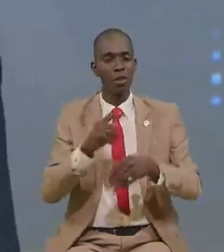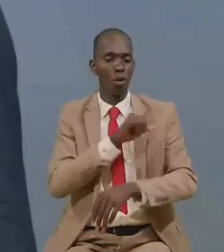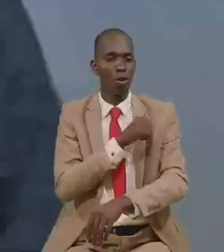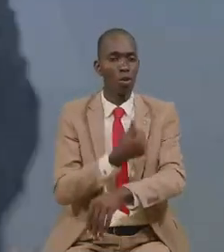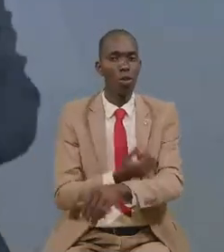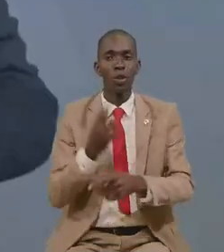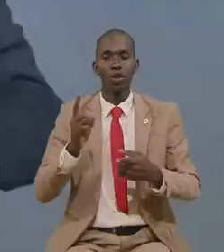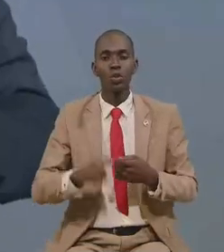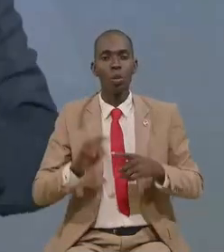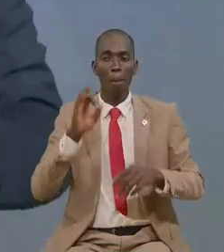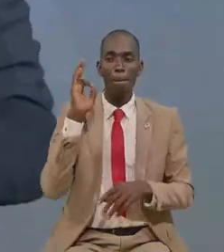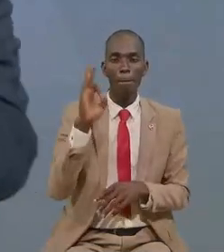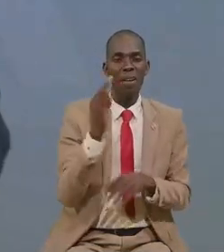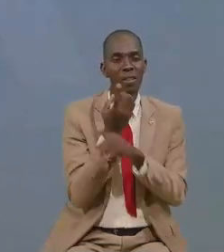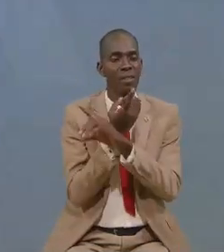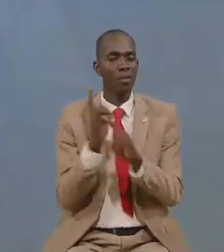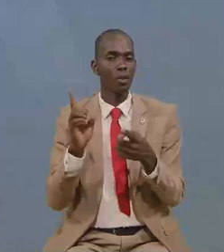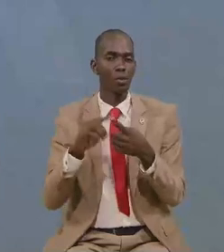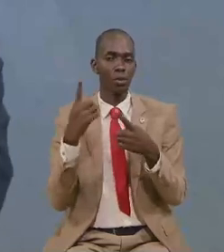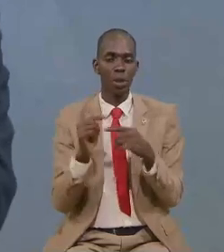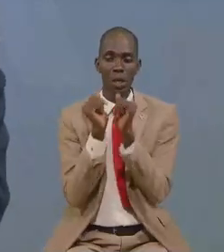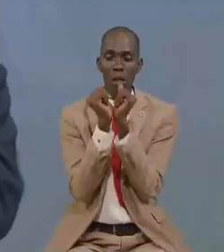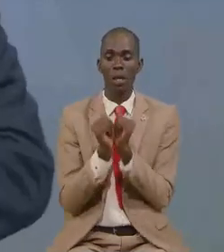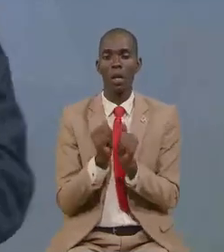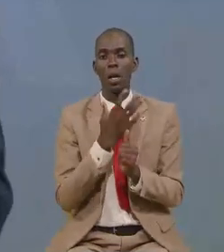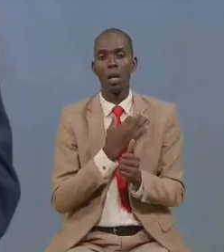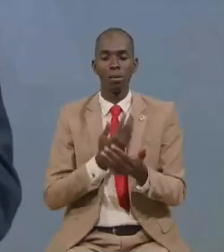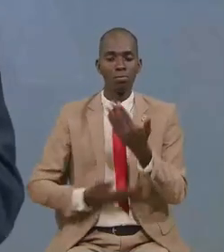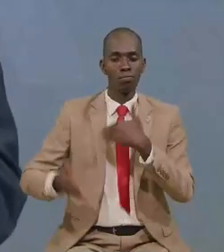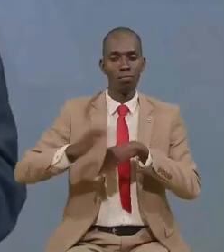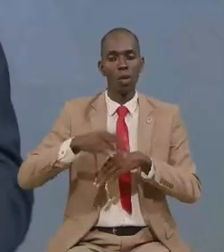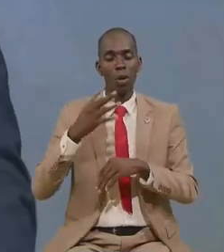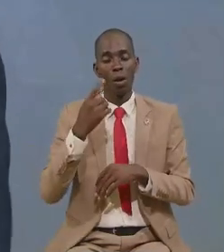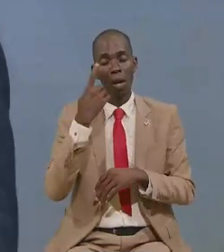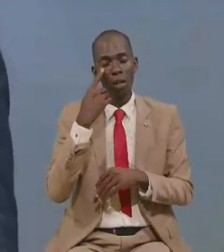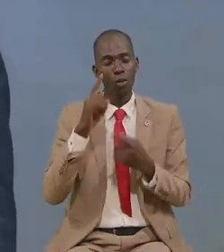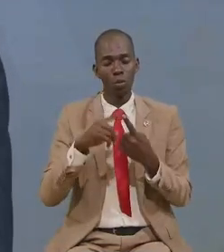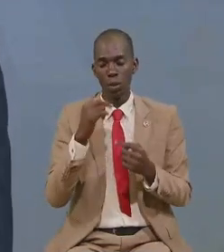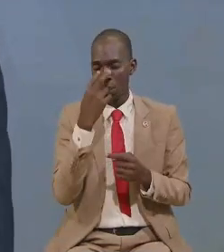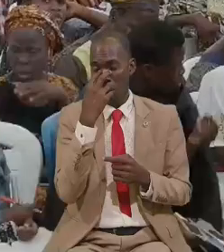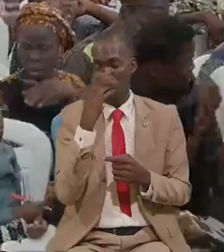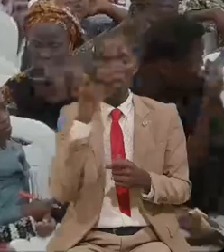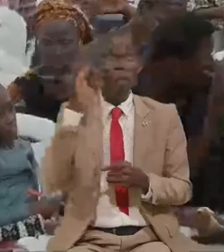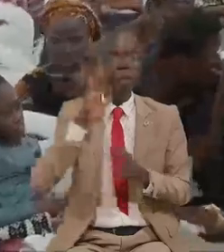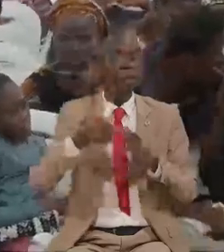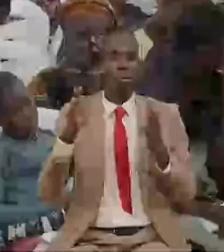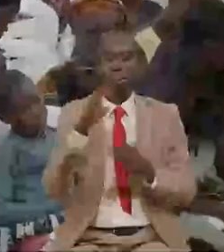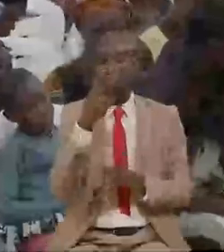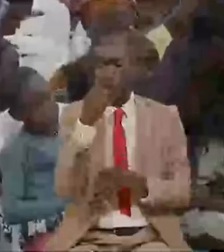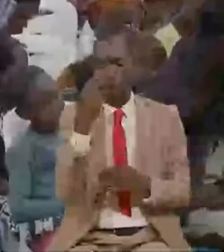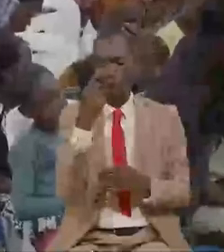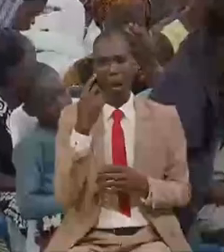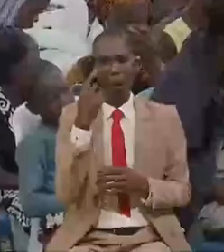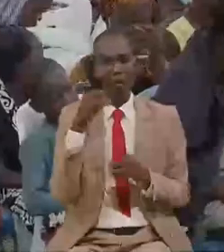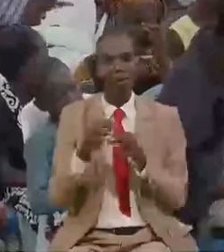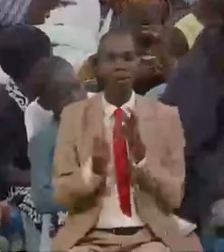la délivrance aux captifs et le recouvrement de la vue aux aveugles. Il va ouvrir tes yeux aveugles. J'ai dit, il